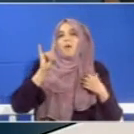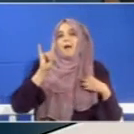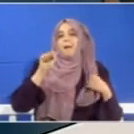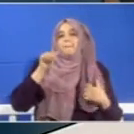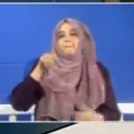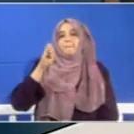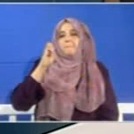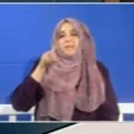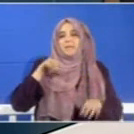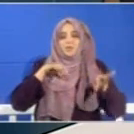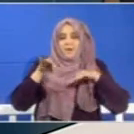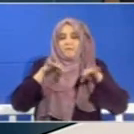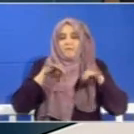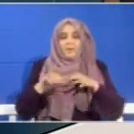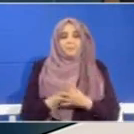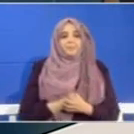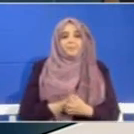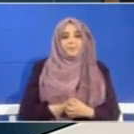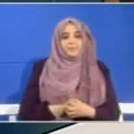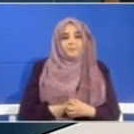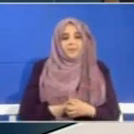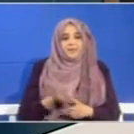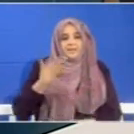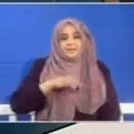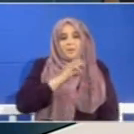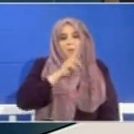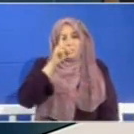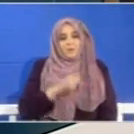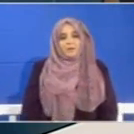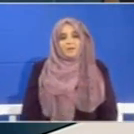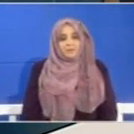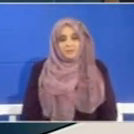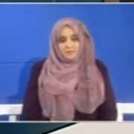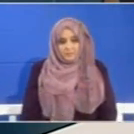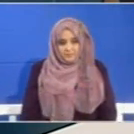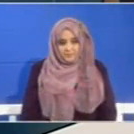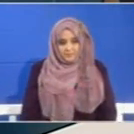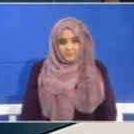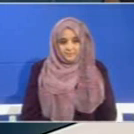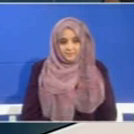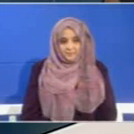محمد. نعم السلام عليكم سيدة أم محمد. مرحبا